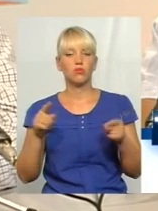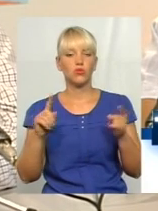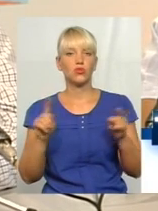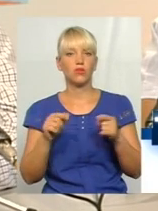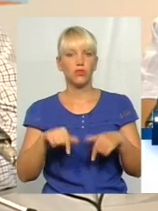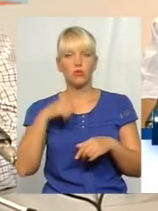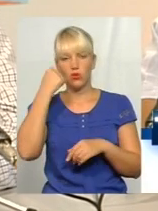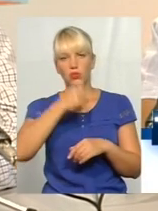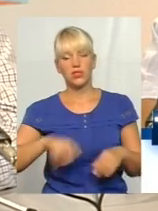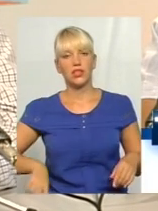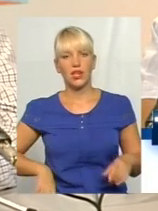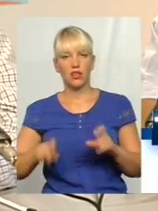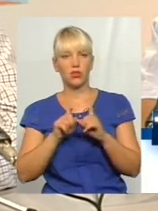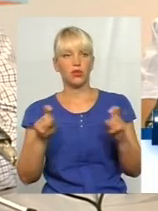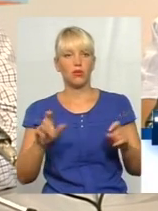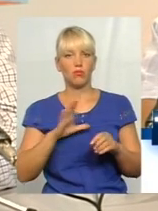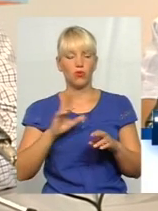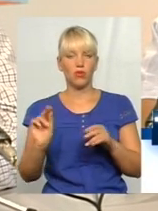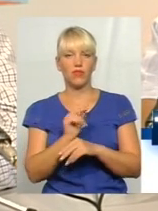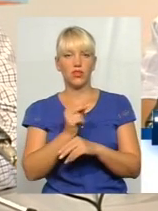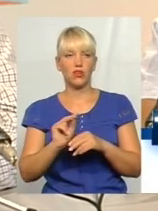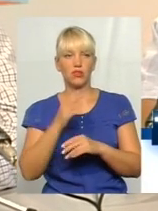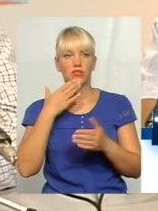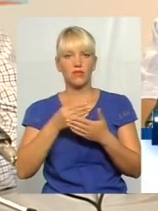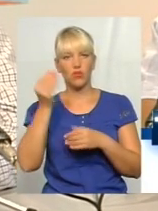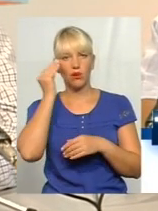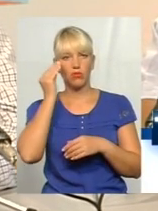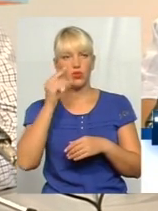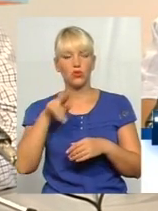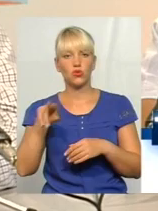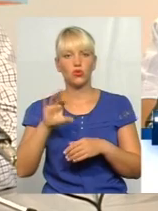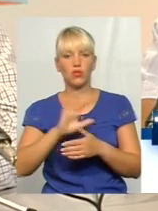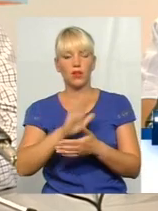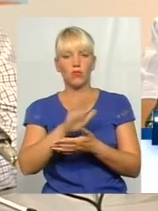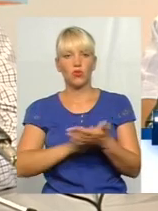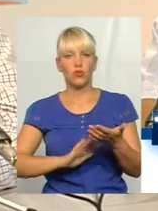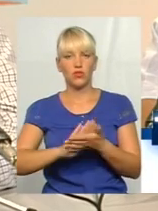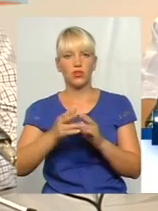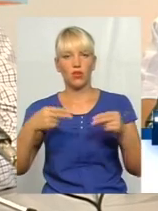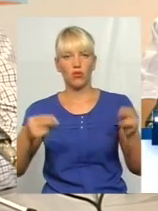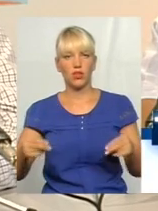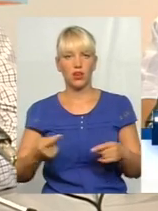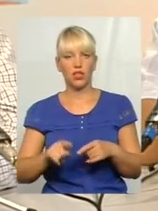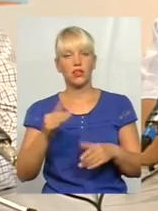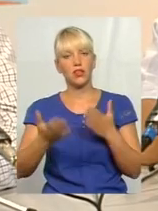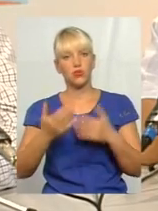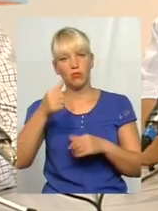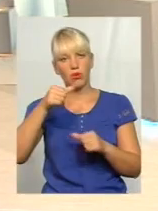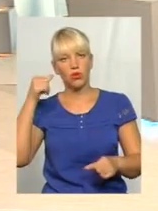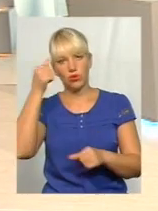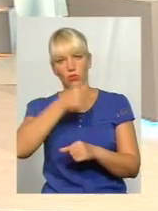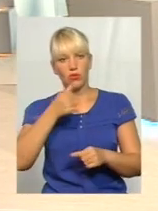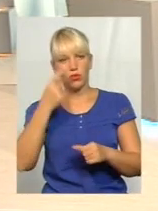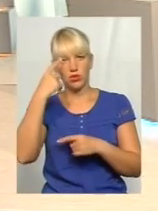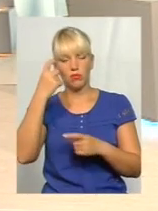директором департаменту була відкоригована своя позиція щодо непродовження контрактів якщо Минулого року попереджали за два за три